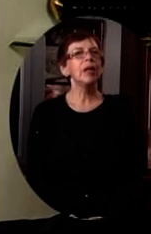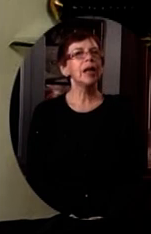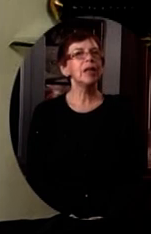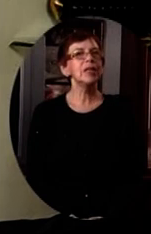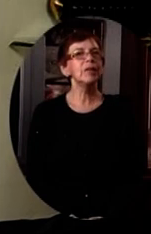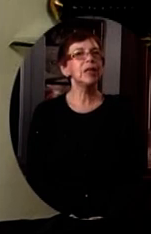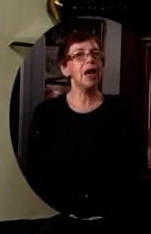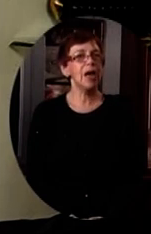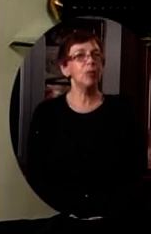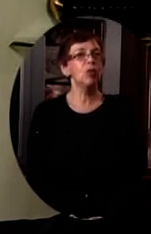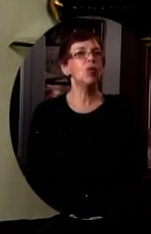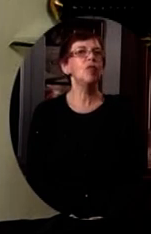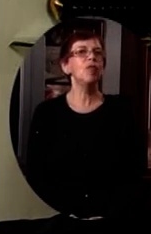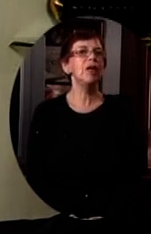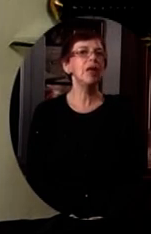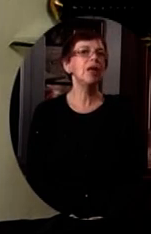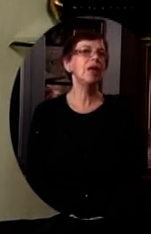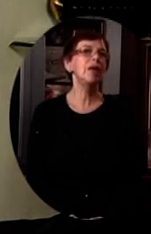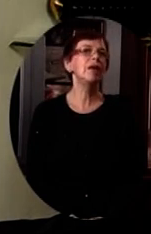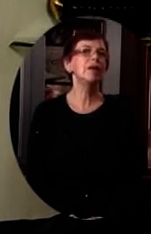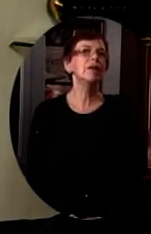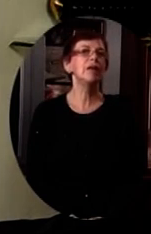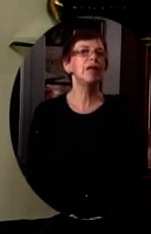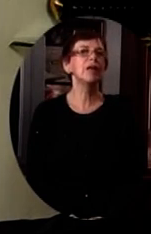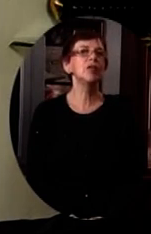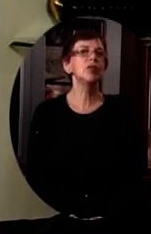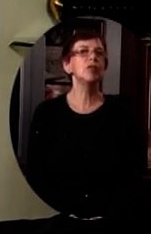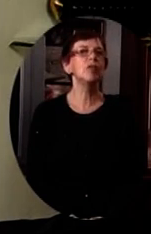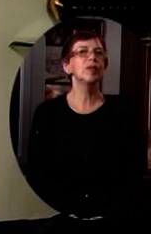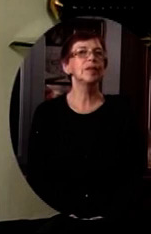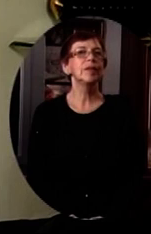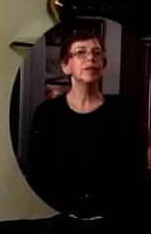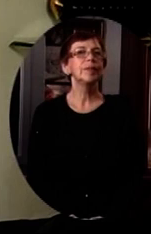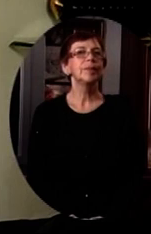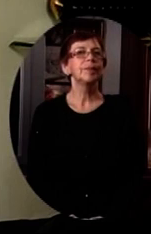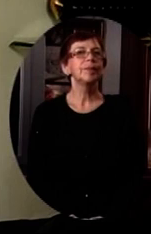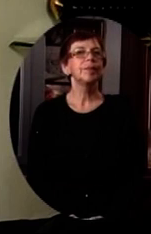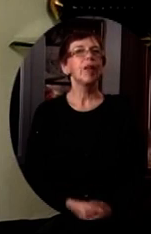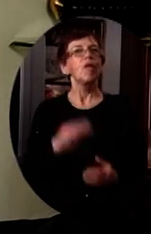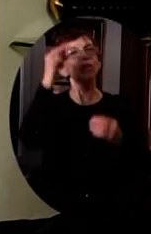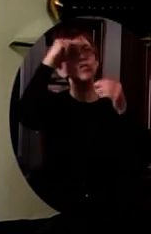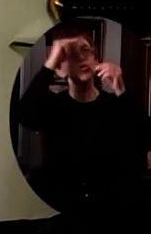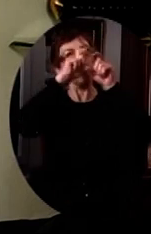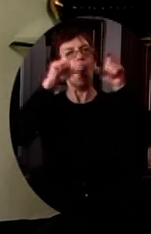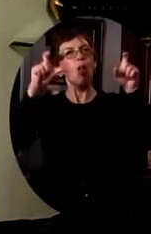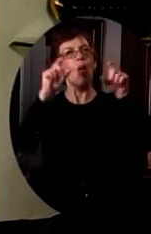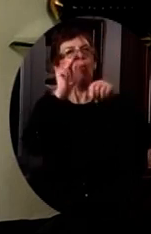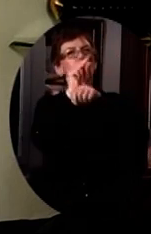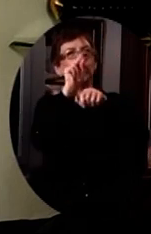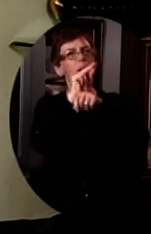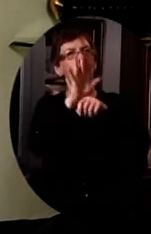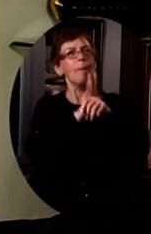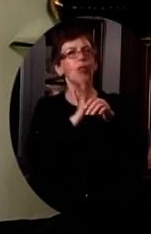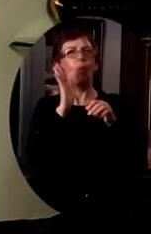וגם אני קראתי שפתיים טוב, ועלה קשר טוב. בבית הספר למדתם רק